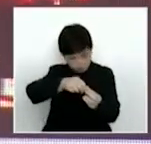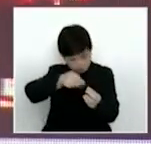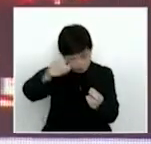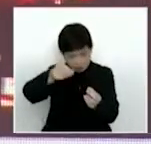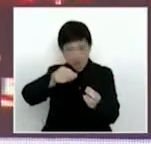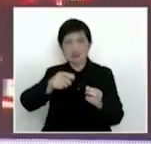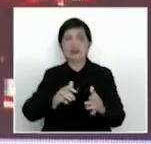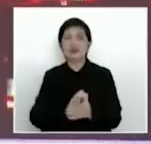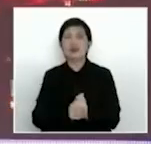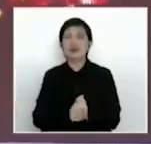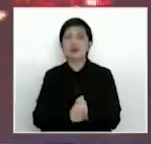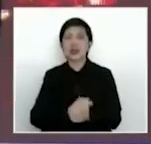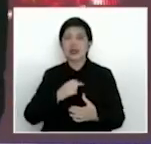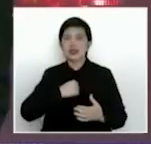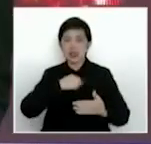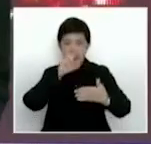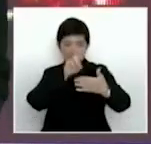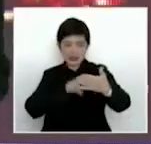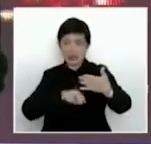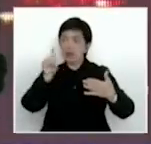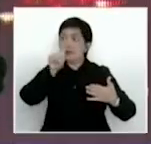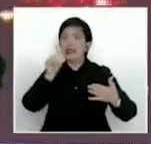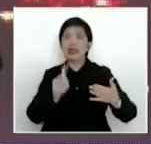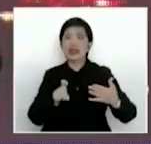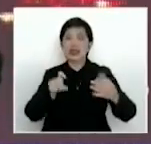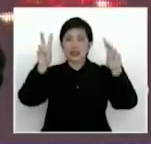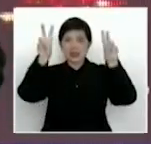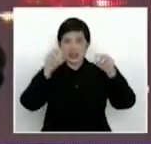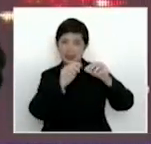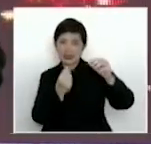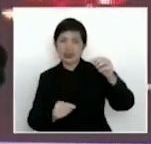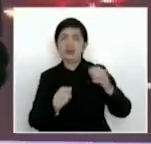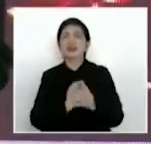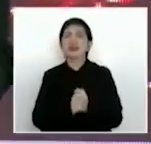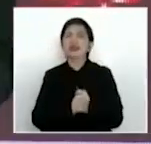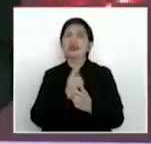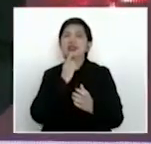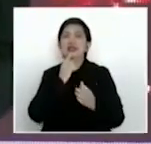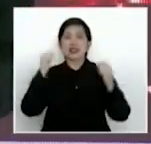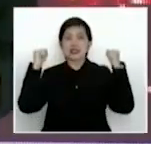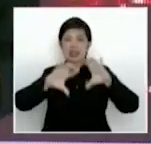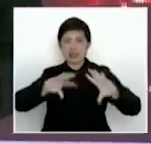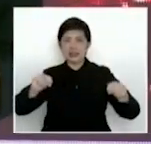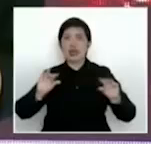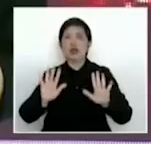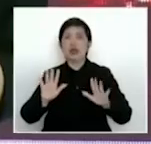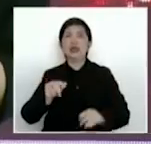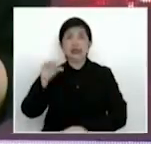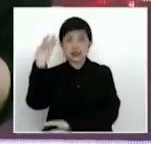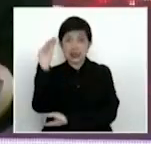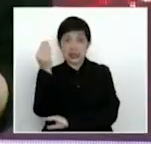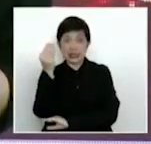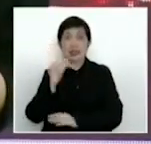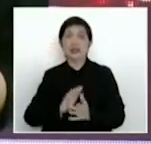dibuka saya akan baca pertanyaannya subtema sumber daya manusia di Jakarta terdapat